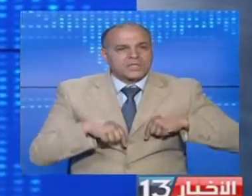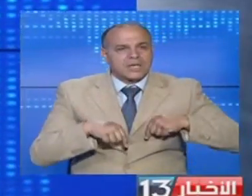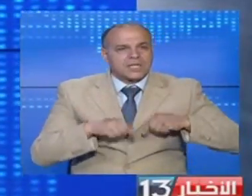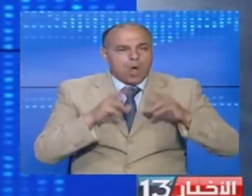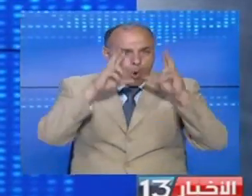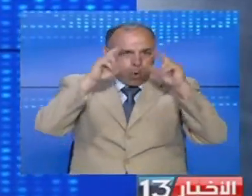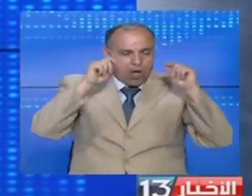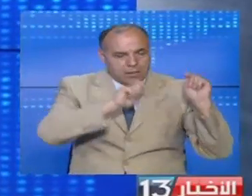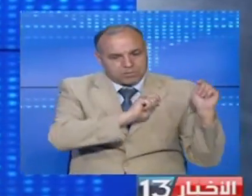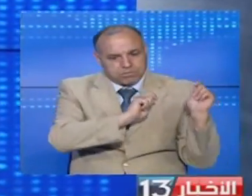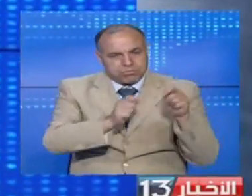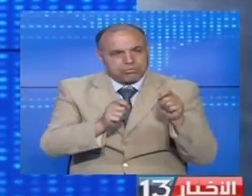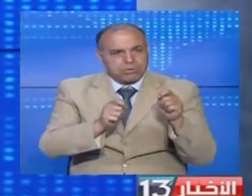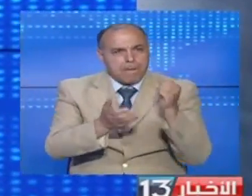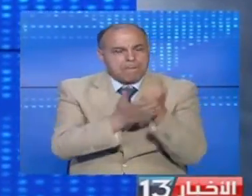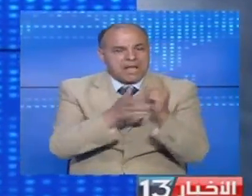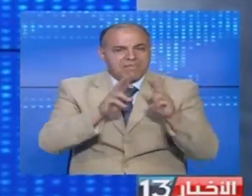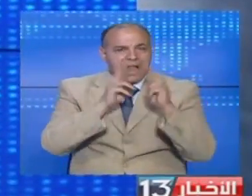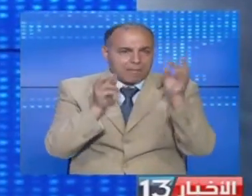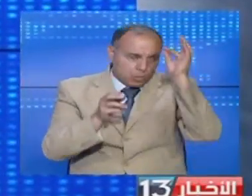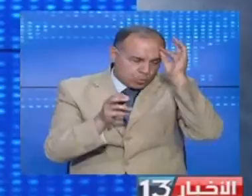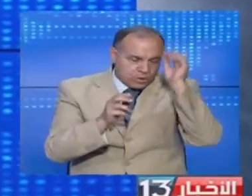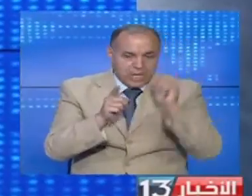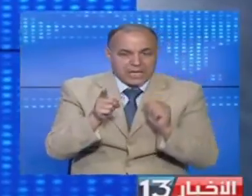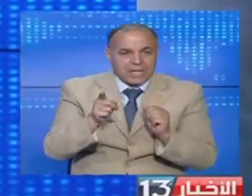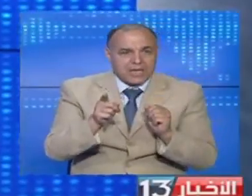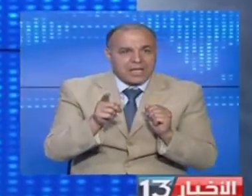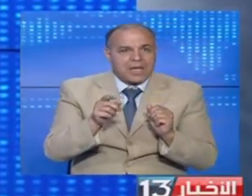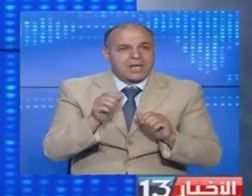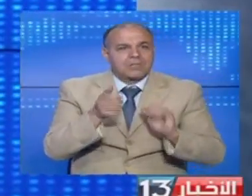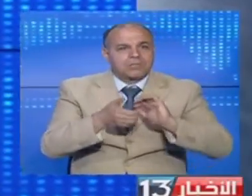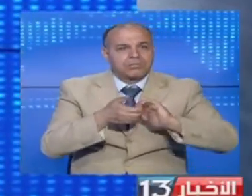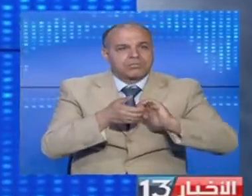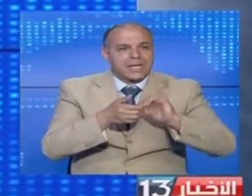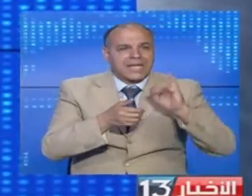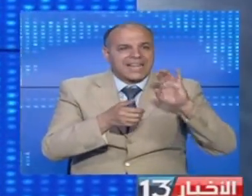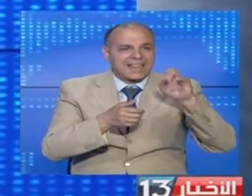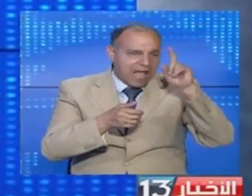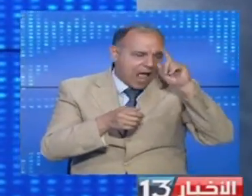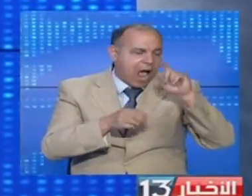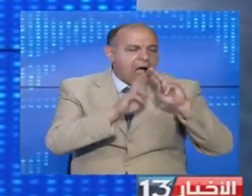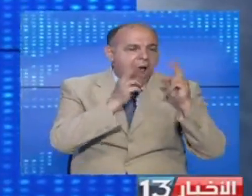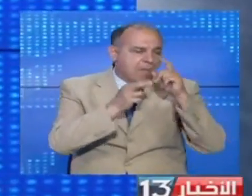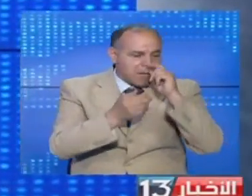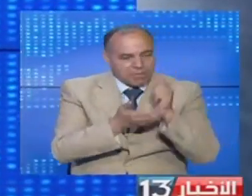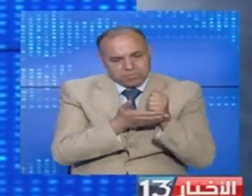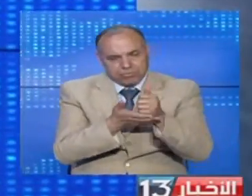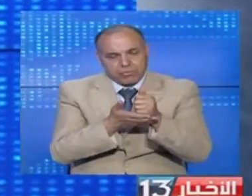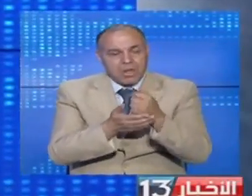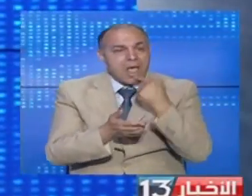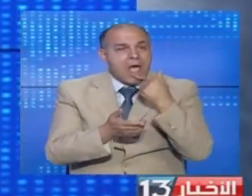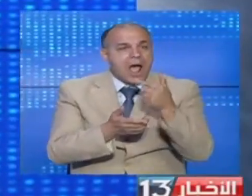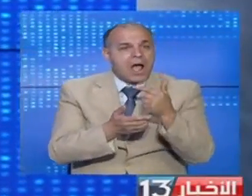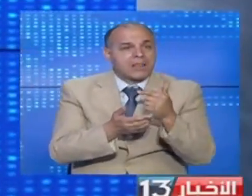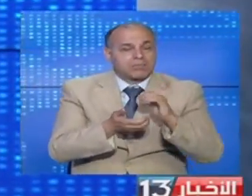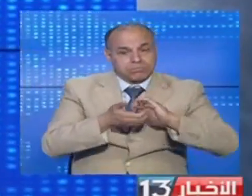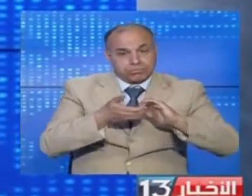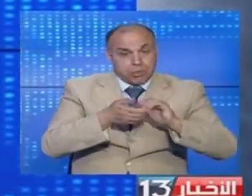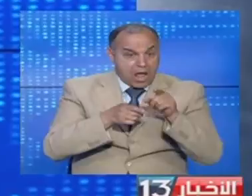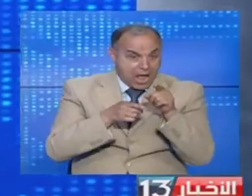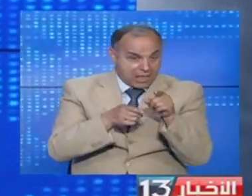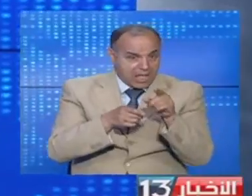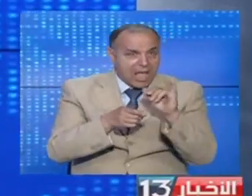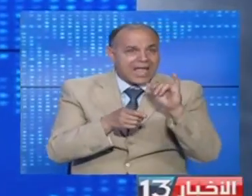الهولنديه عبر البنك العالمي بتونس لمنظمه عند العالم العربي ل تتمكن هذه المنظمه من